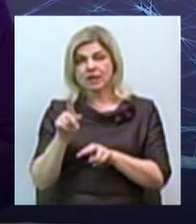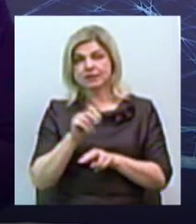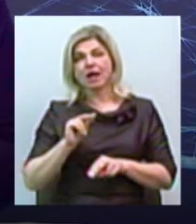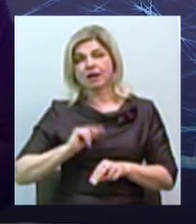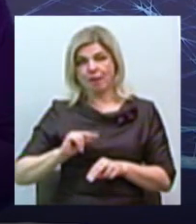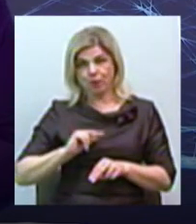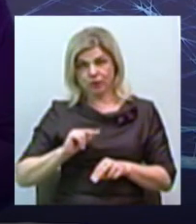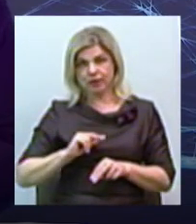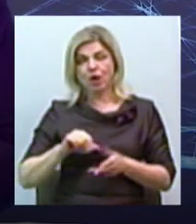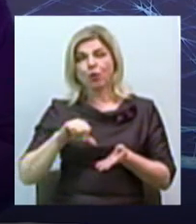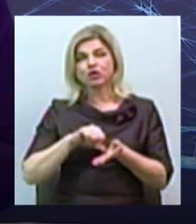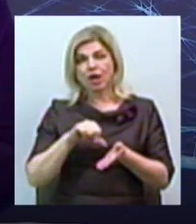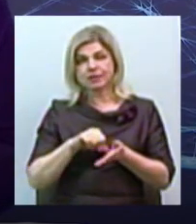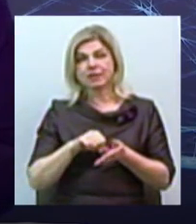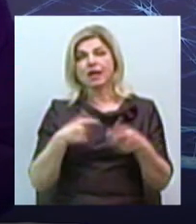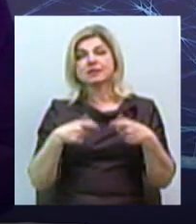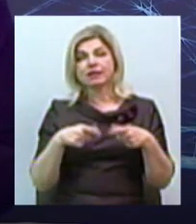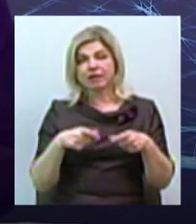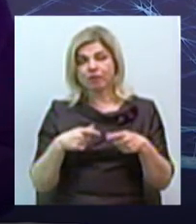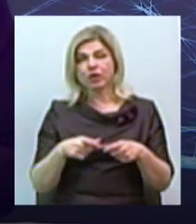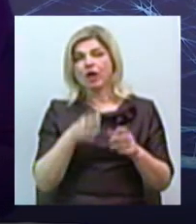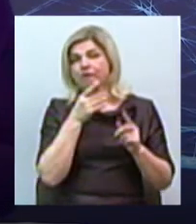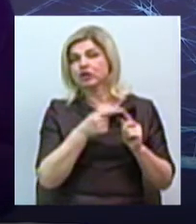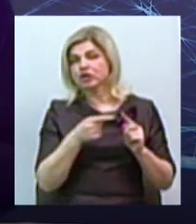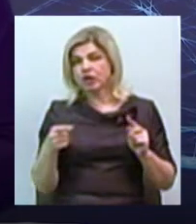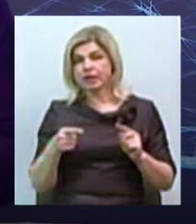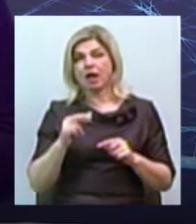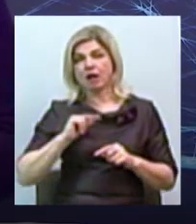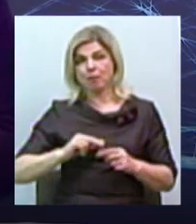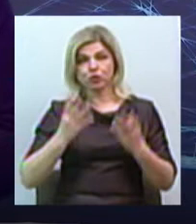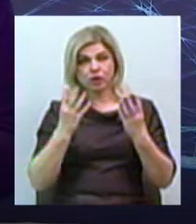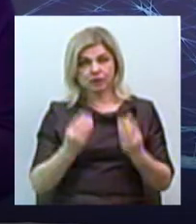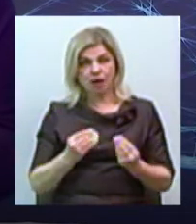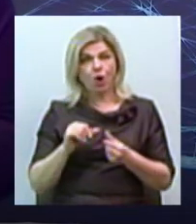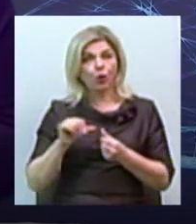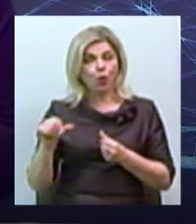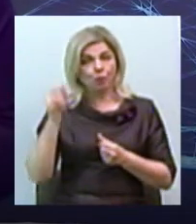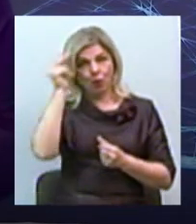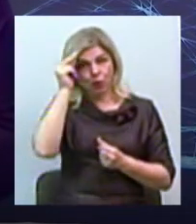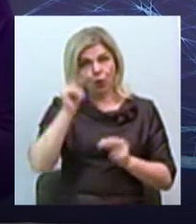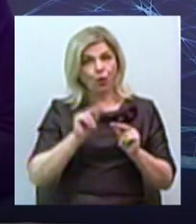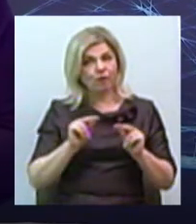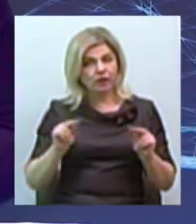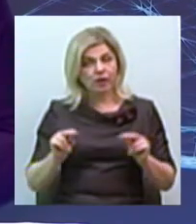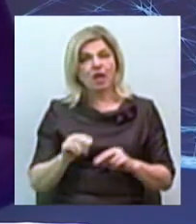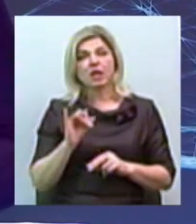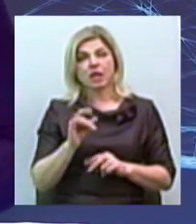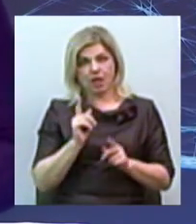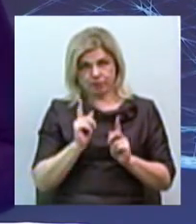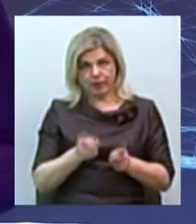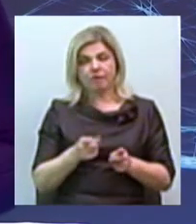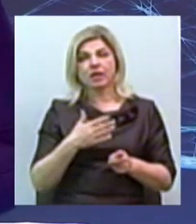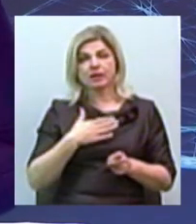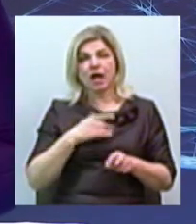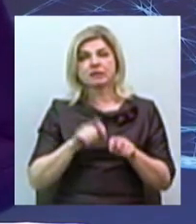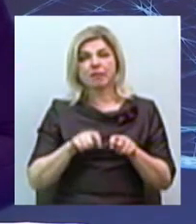учасника сертифікації впродовж його робочого дня, крім уроків. І тут треба зауважити, що наші освітні експерти насправді не лише